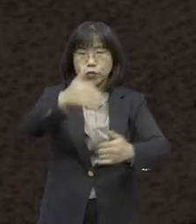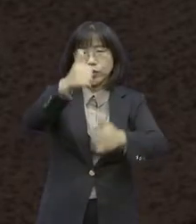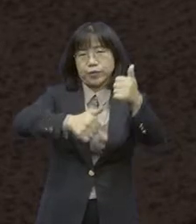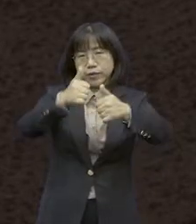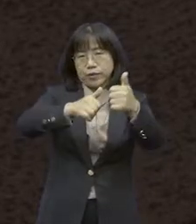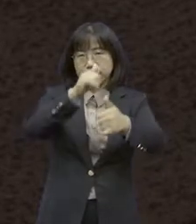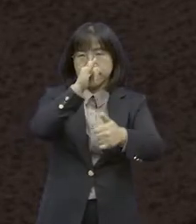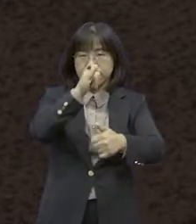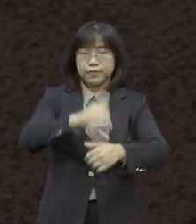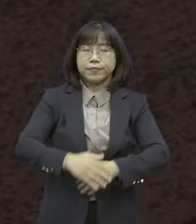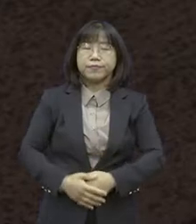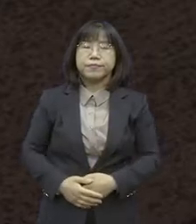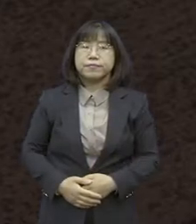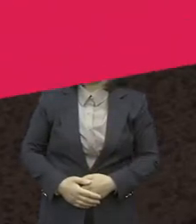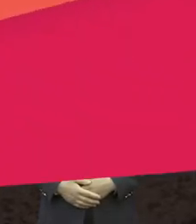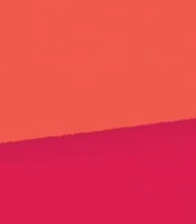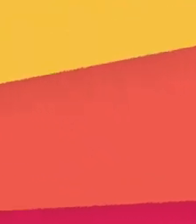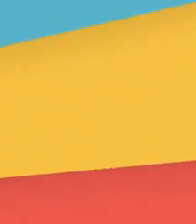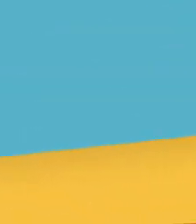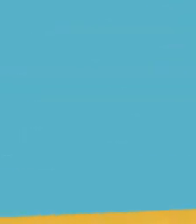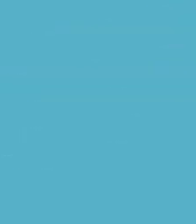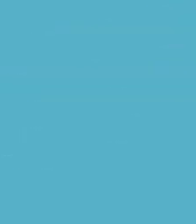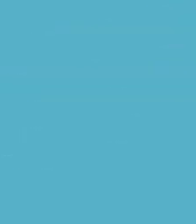경연이 펼쳐졌습니다.